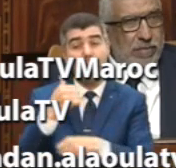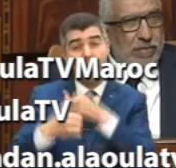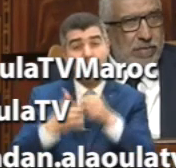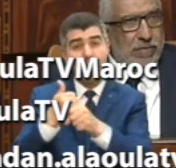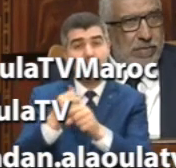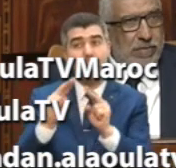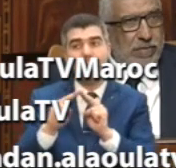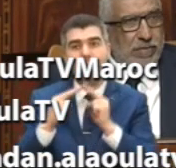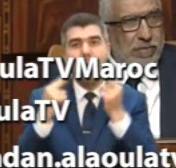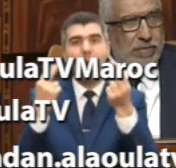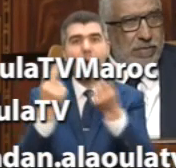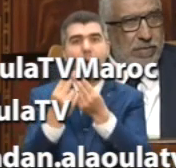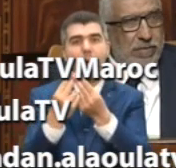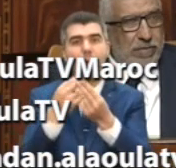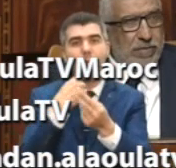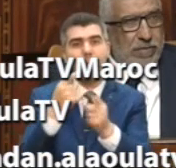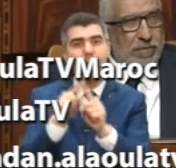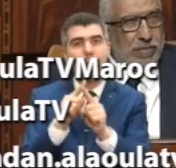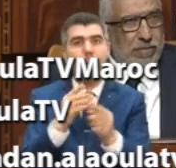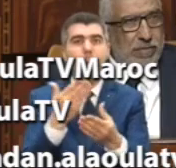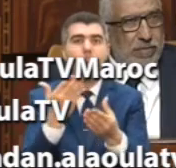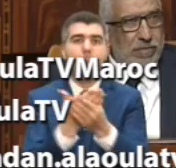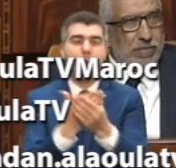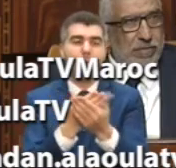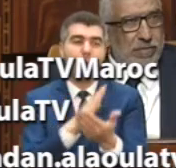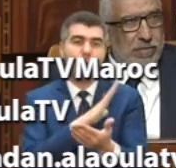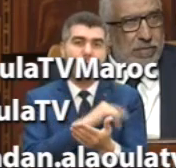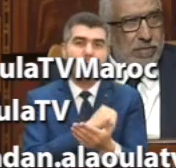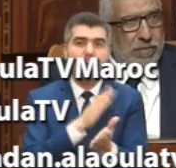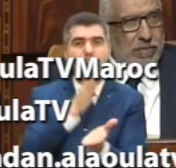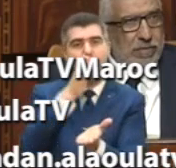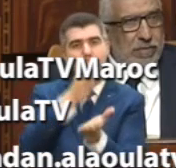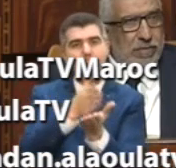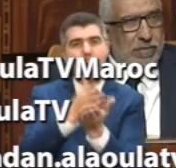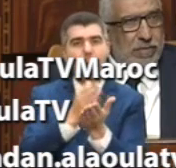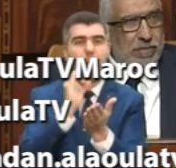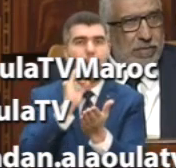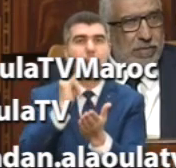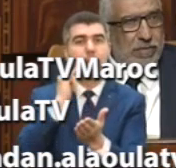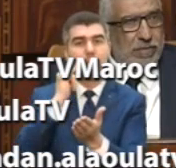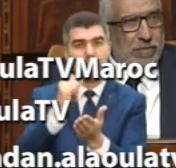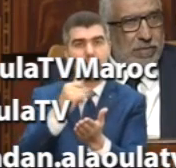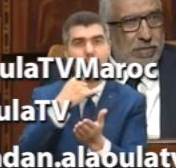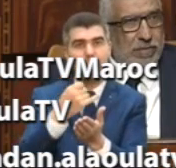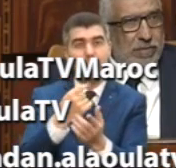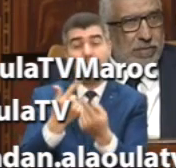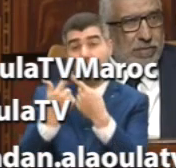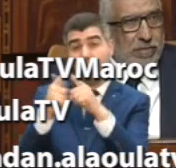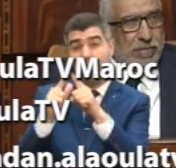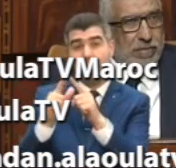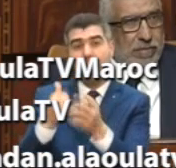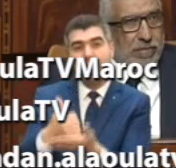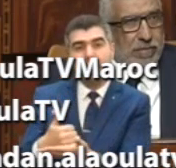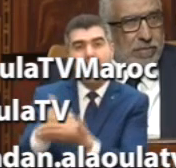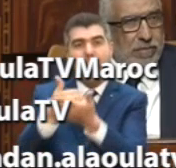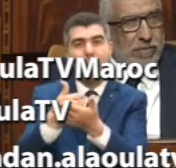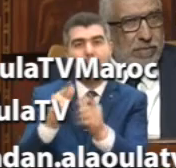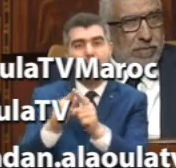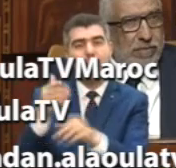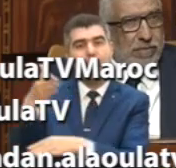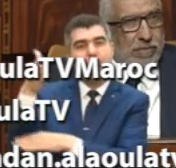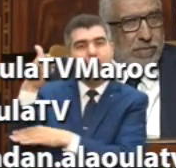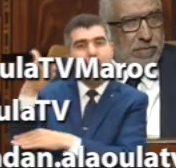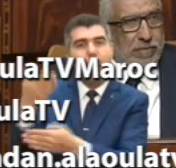للعالم أن يعرف على أن القضية الفلسطينية قضية عادلة. وفي المقابل ندعوكم إلى إسناد ودعم الدبلوماسية